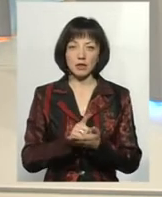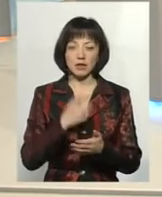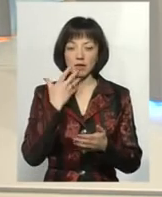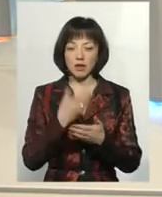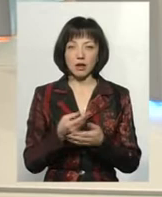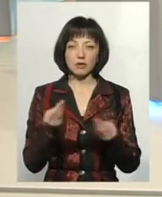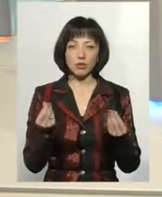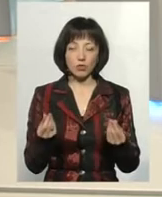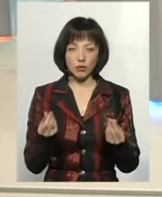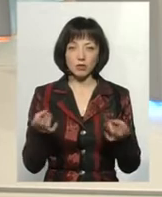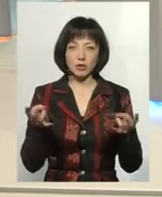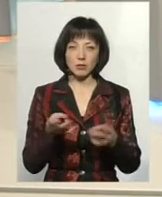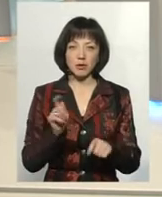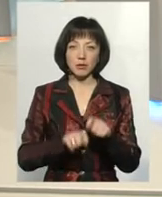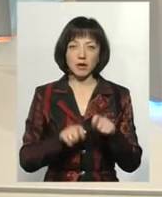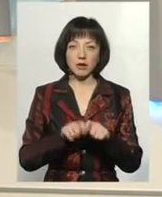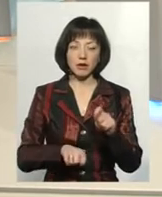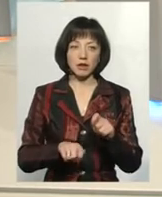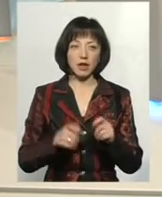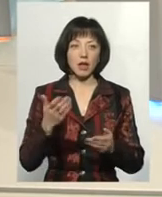власні кошти потрібно. Якщо